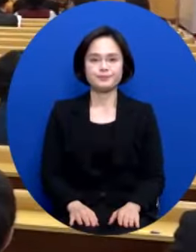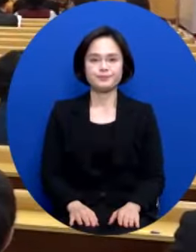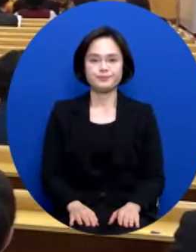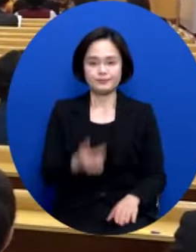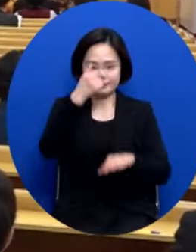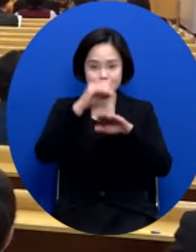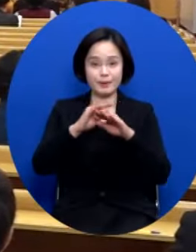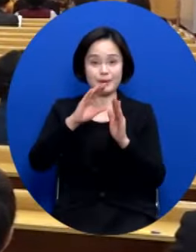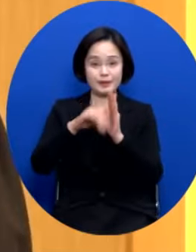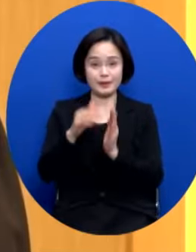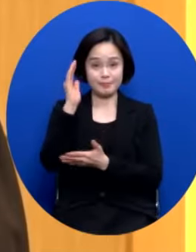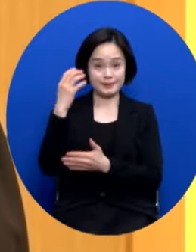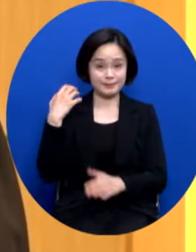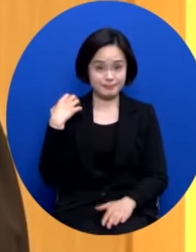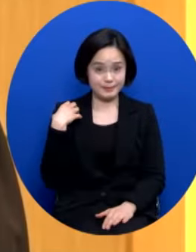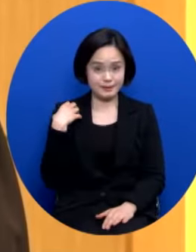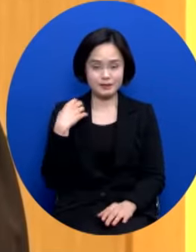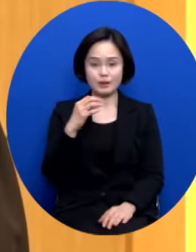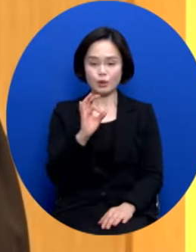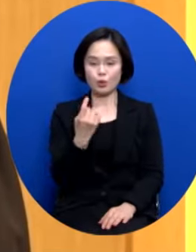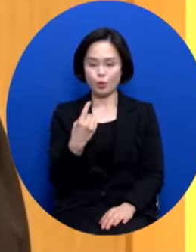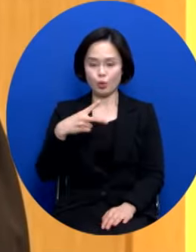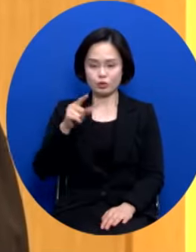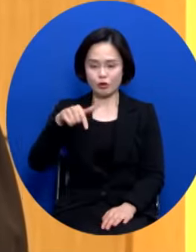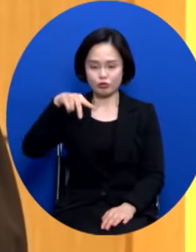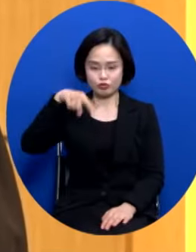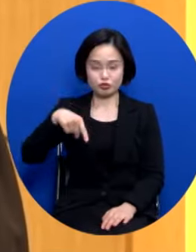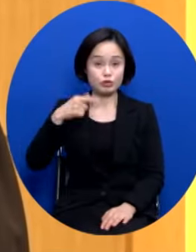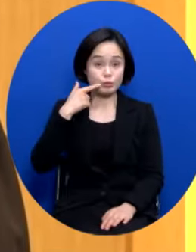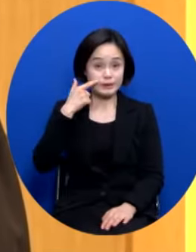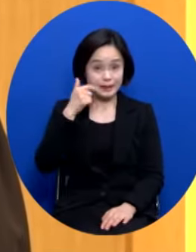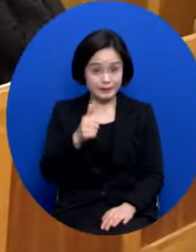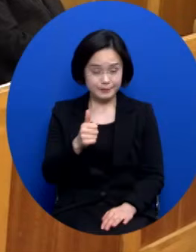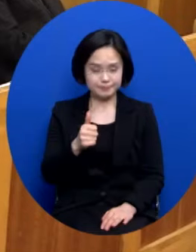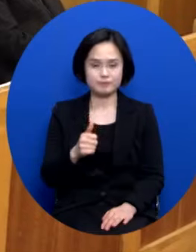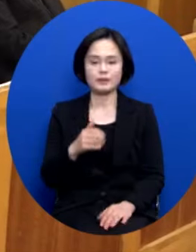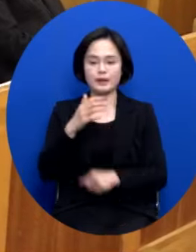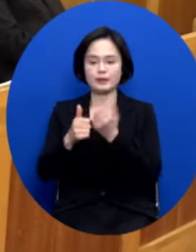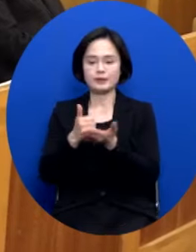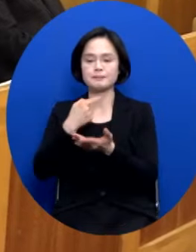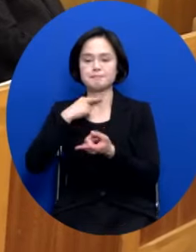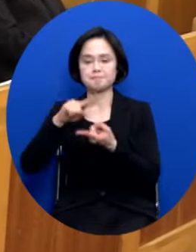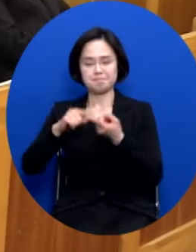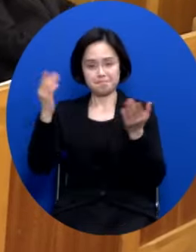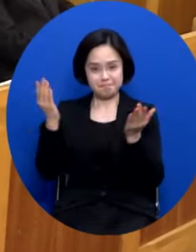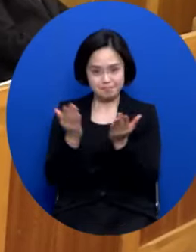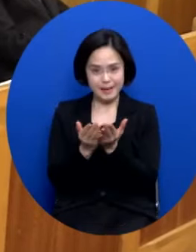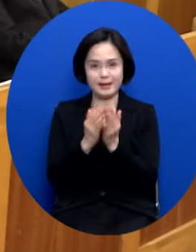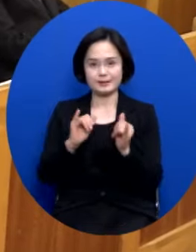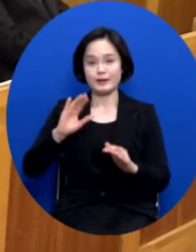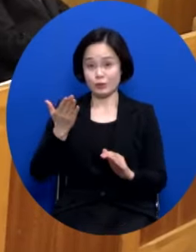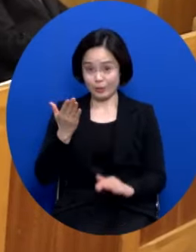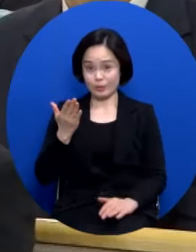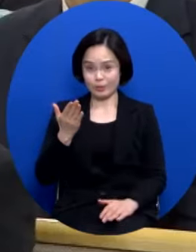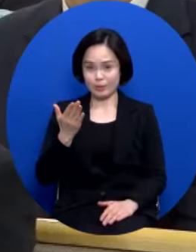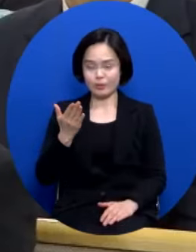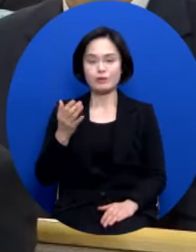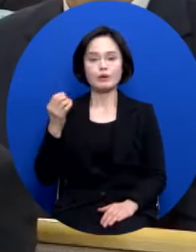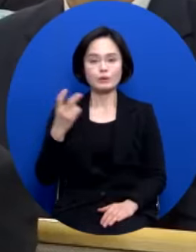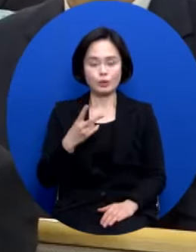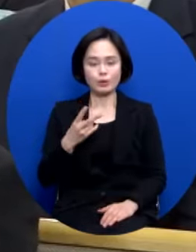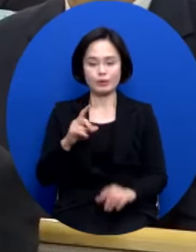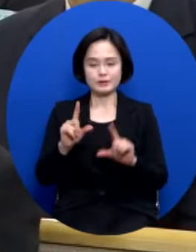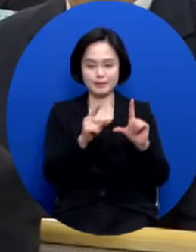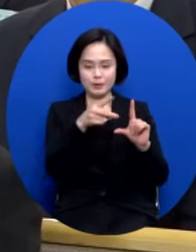개회예배에서 말씀을 전한 노회장 오덕수 목사는 하나님께 합한 자가 되고 예수님을 향함으로 삶이 예배가